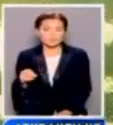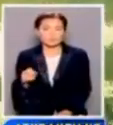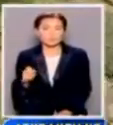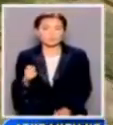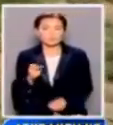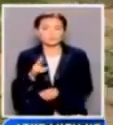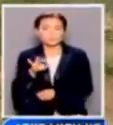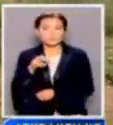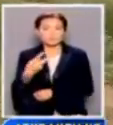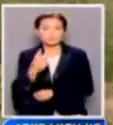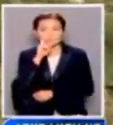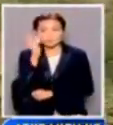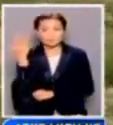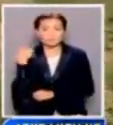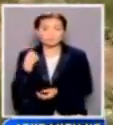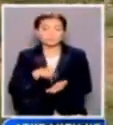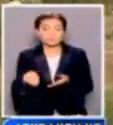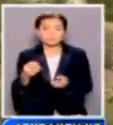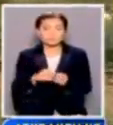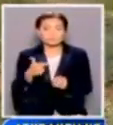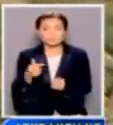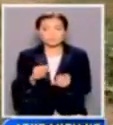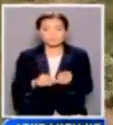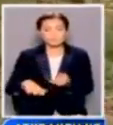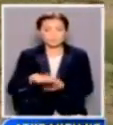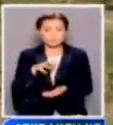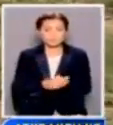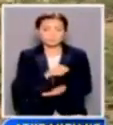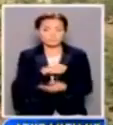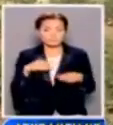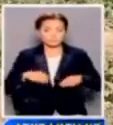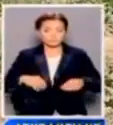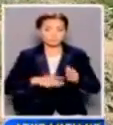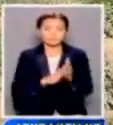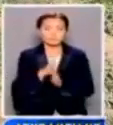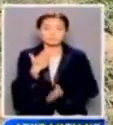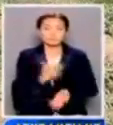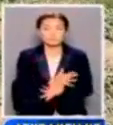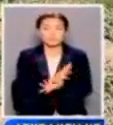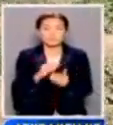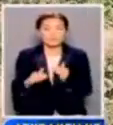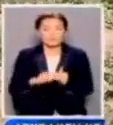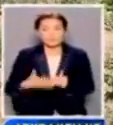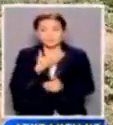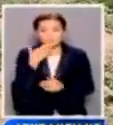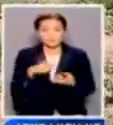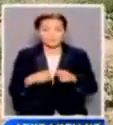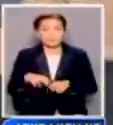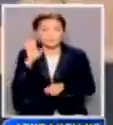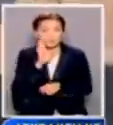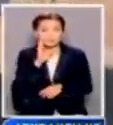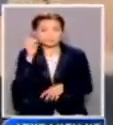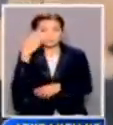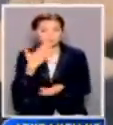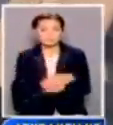Полевод Куаныш Наурызбаев год назад приобрел эти 10 гектаров земли. Сам вспахал, посадил семена. На площади нет проблем с водой и